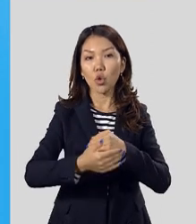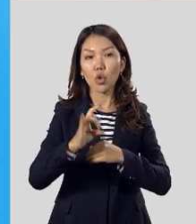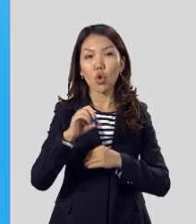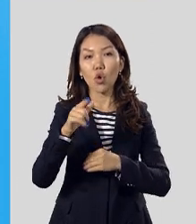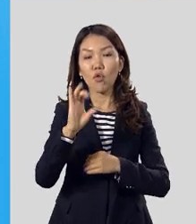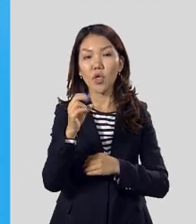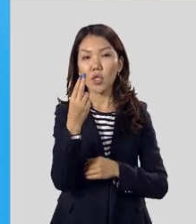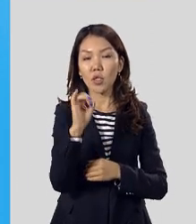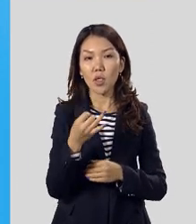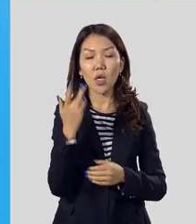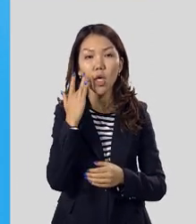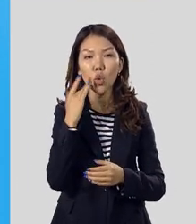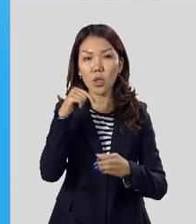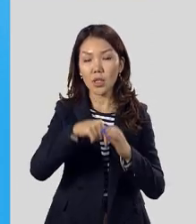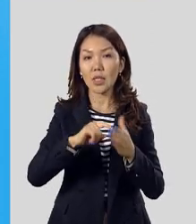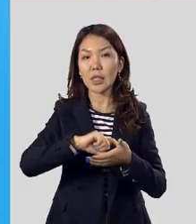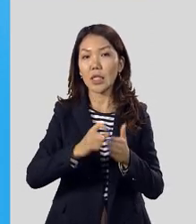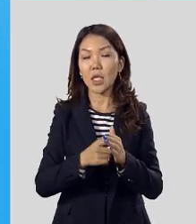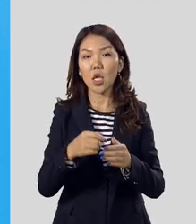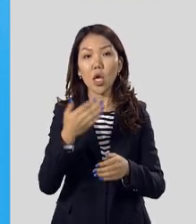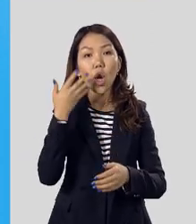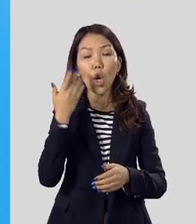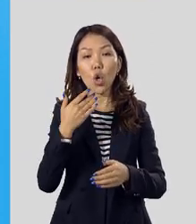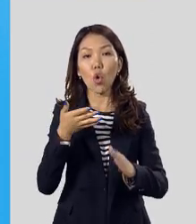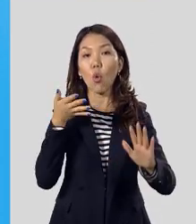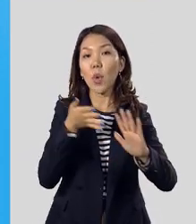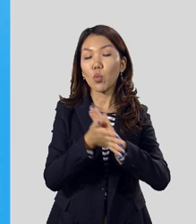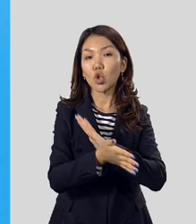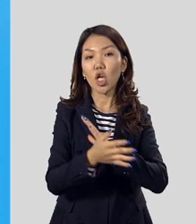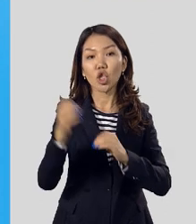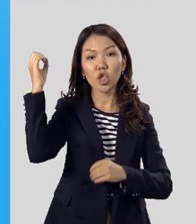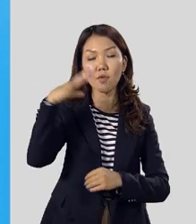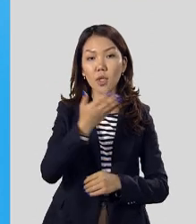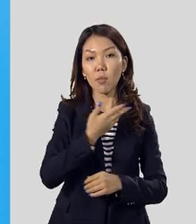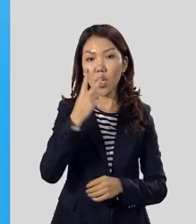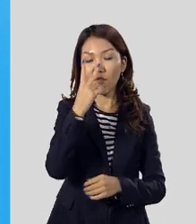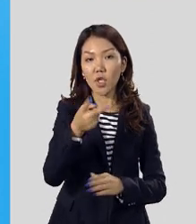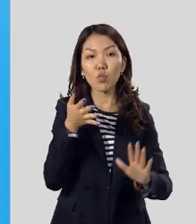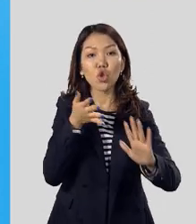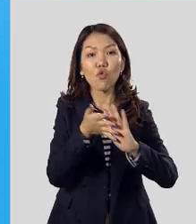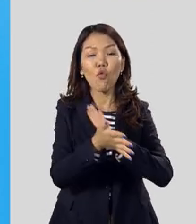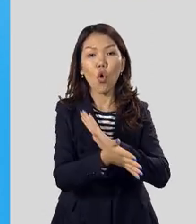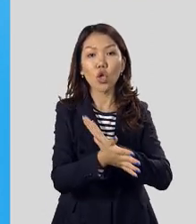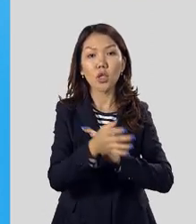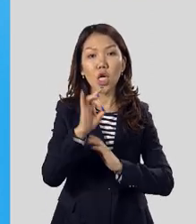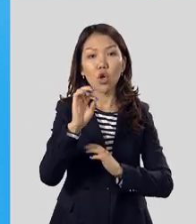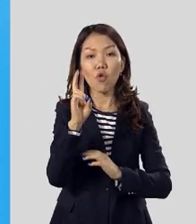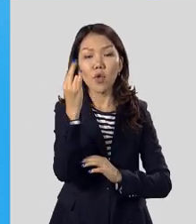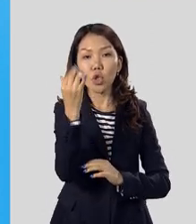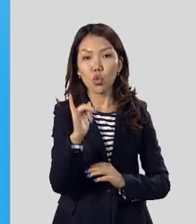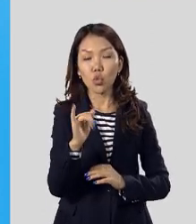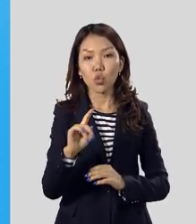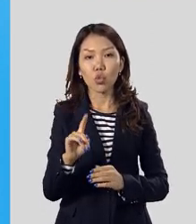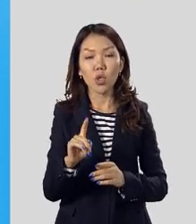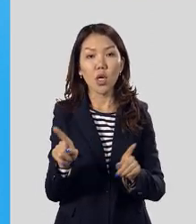состоит из клеток, легко пропускающих свет. Мы видим сквозь роговицу, как сквозь